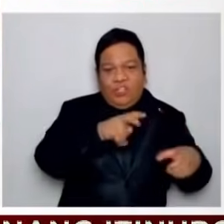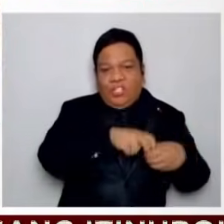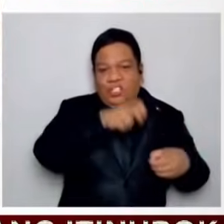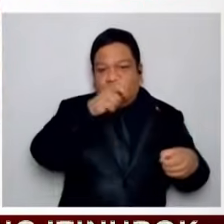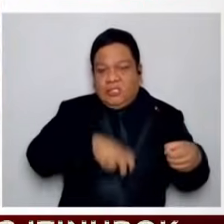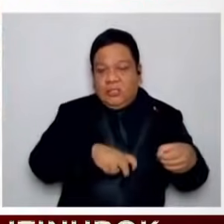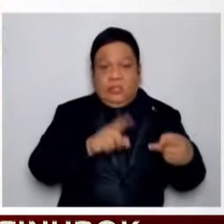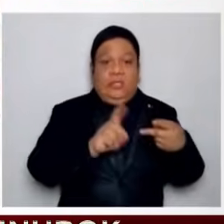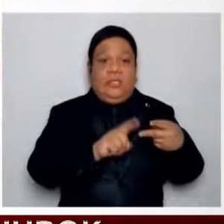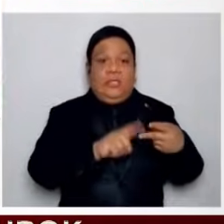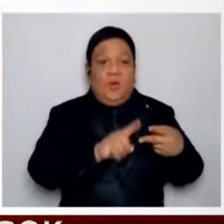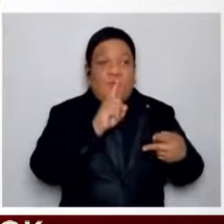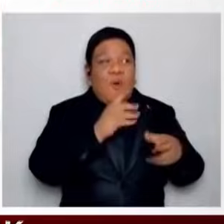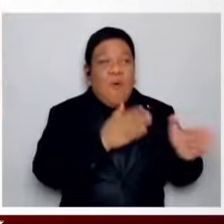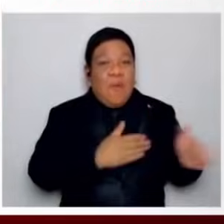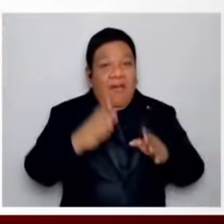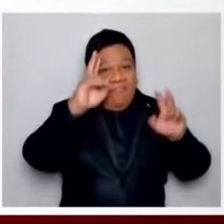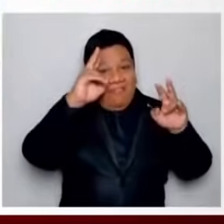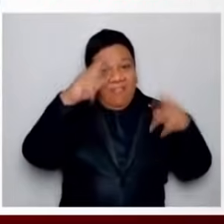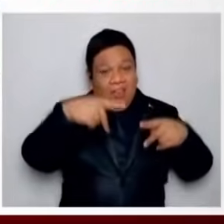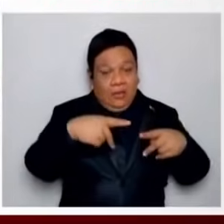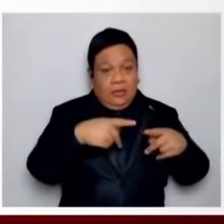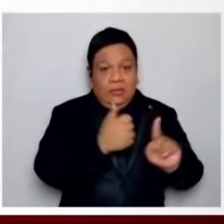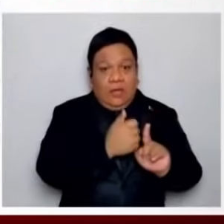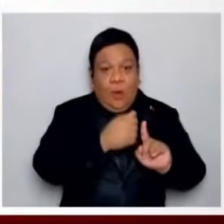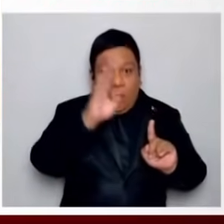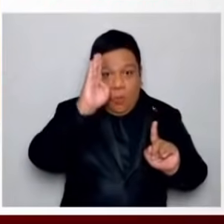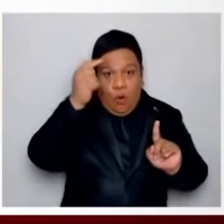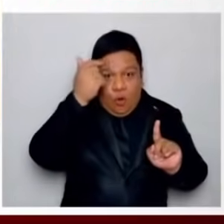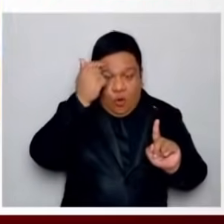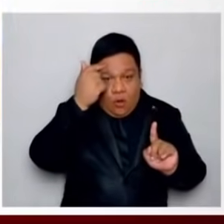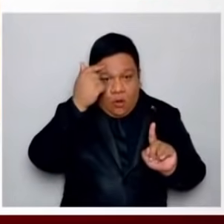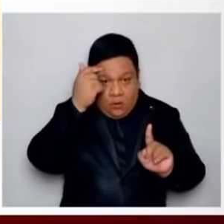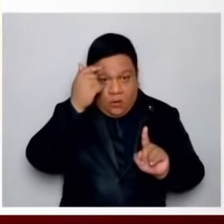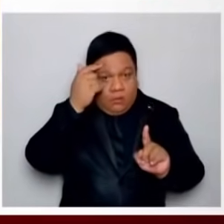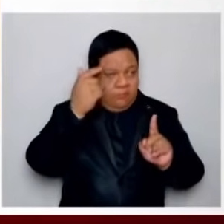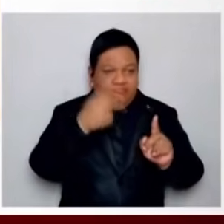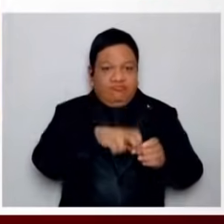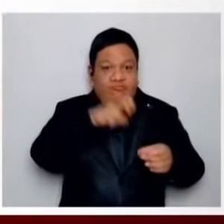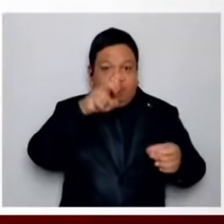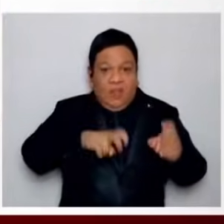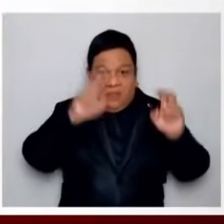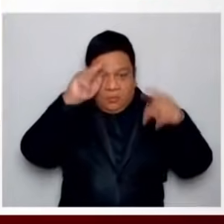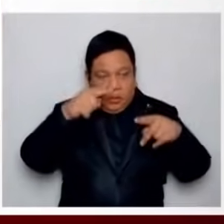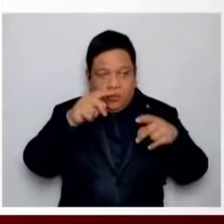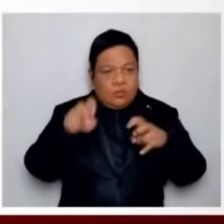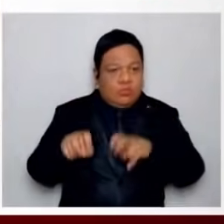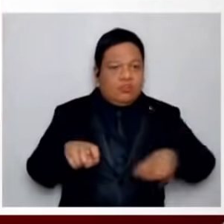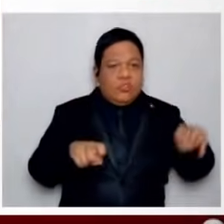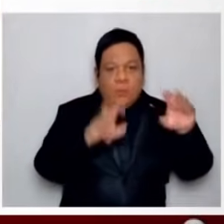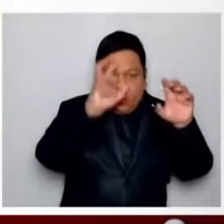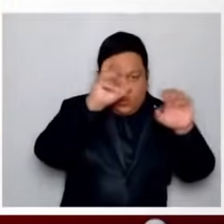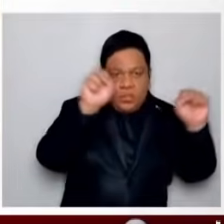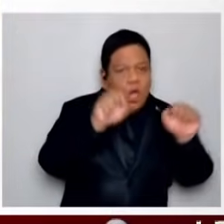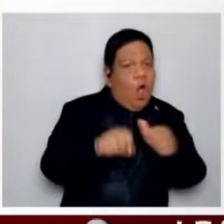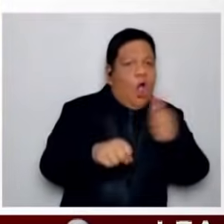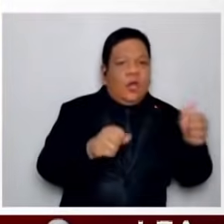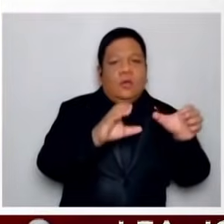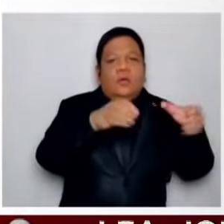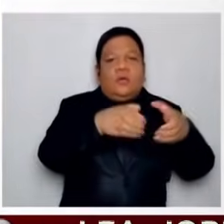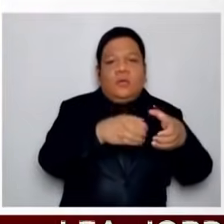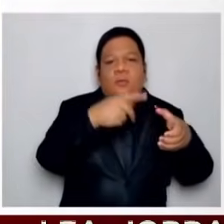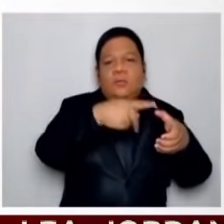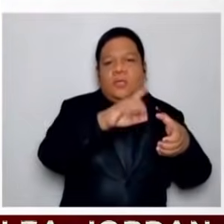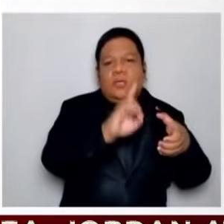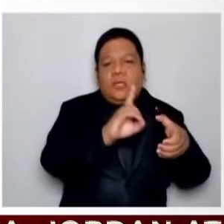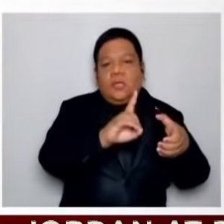Samantalang ang dapat na VP bet na si Senador Bongo tumakbo sa pagkapangulo pero sa ibang partido, ang federalismo ng Dugong